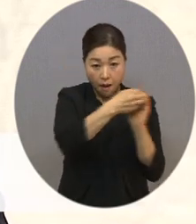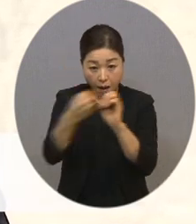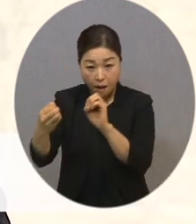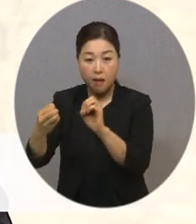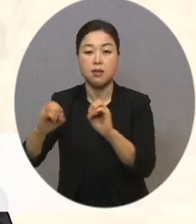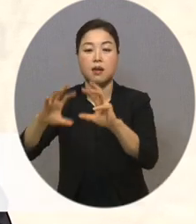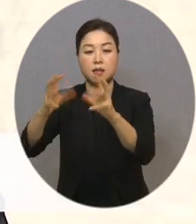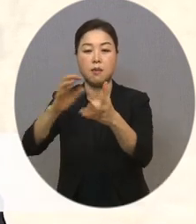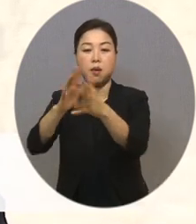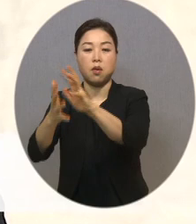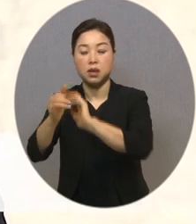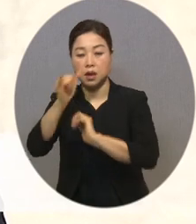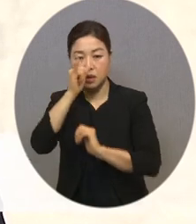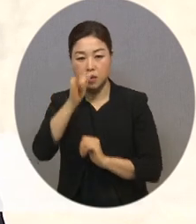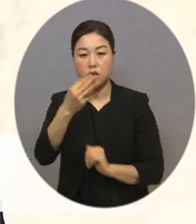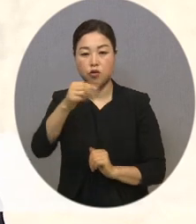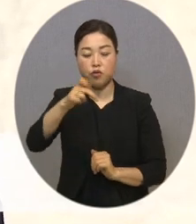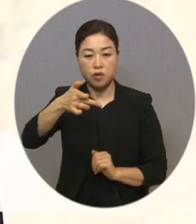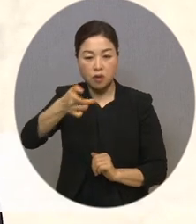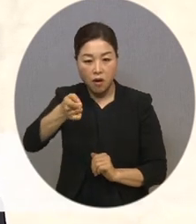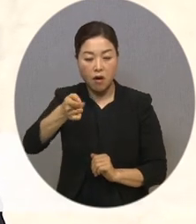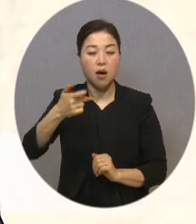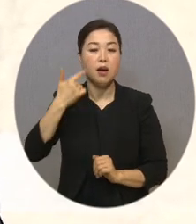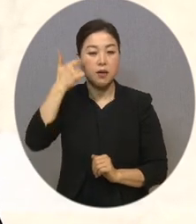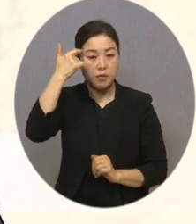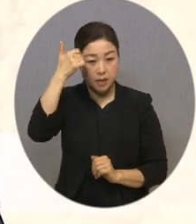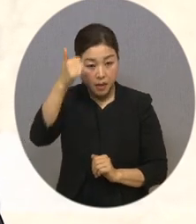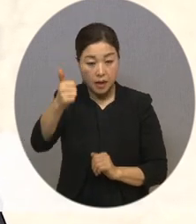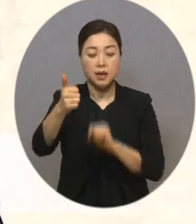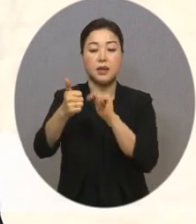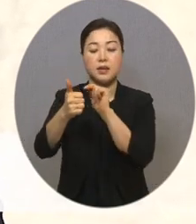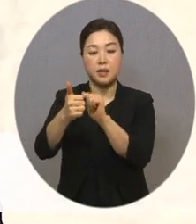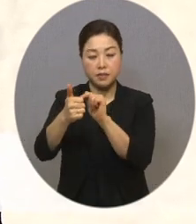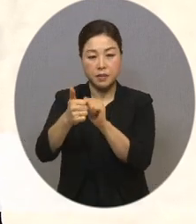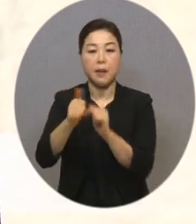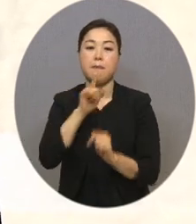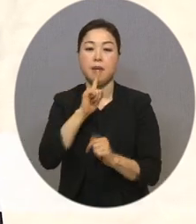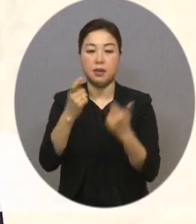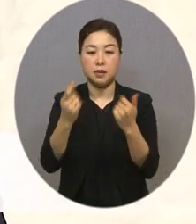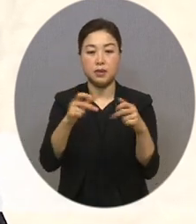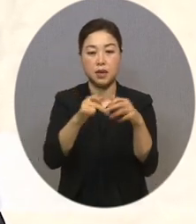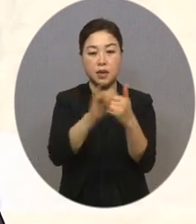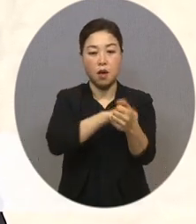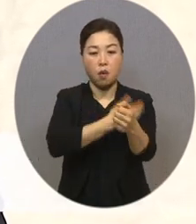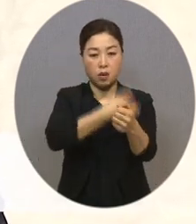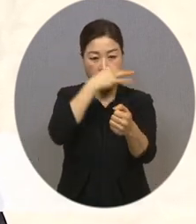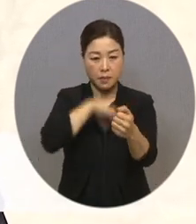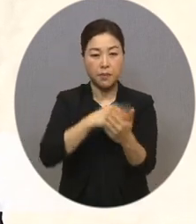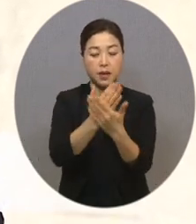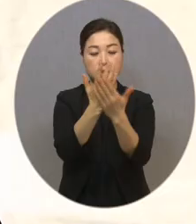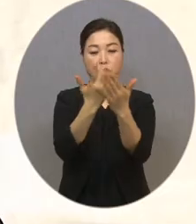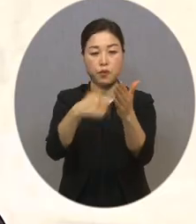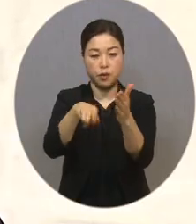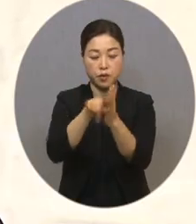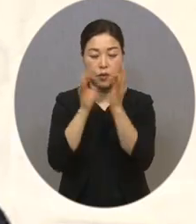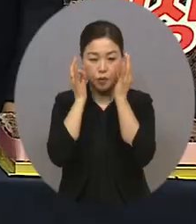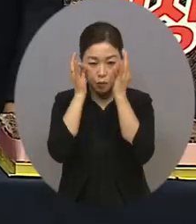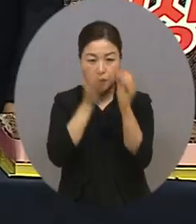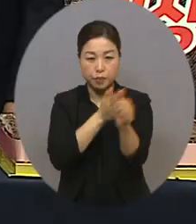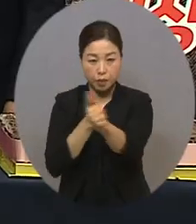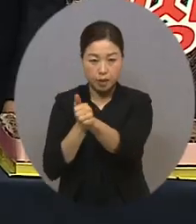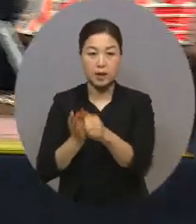목사의 명언처럼 더 많은 분들과 장애인의 권익 향상을 위해 함께 나아갈 것을